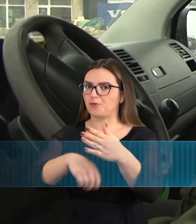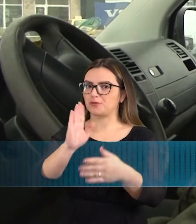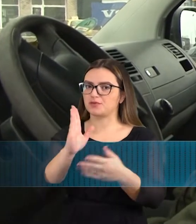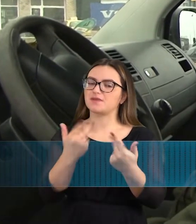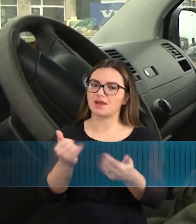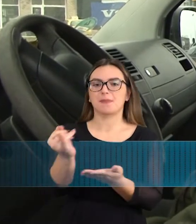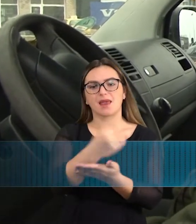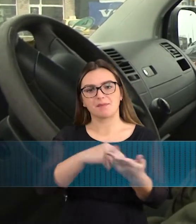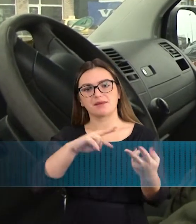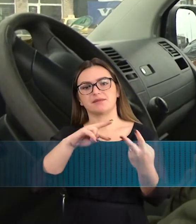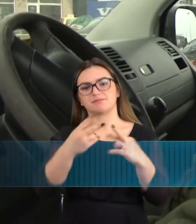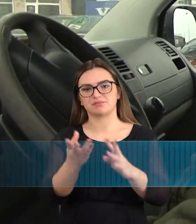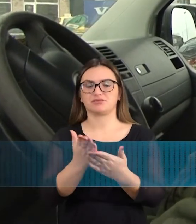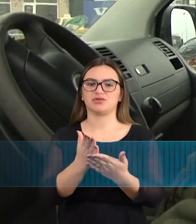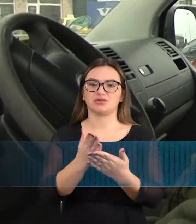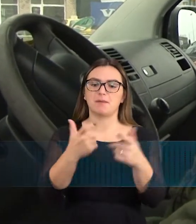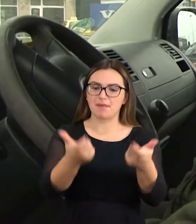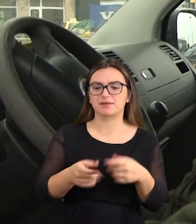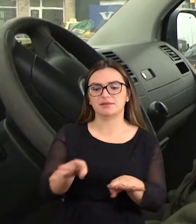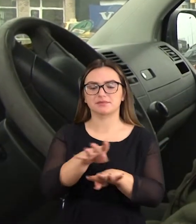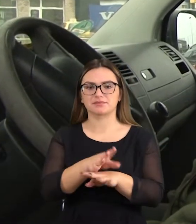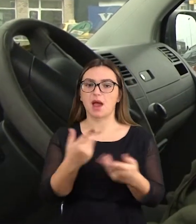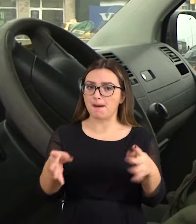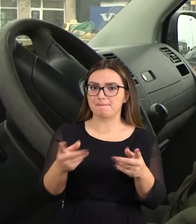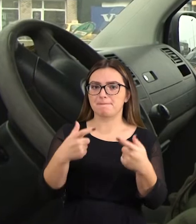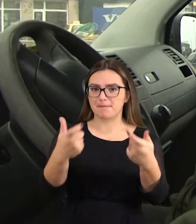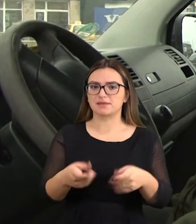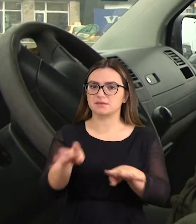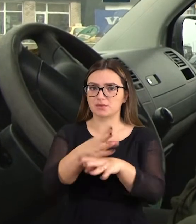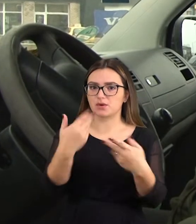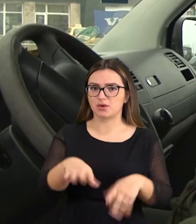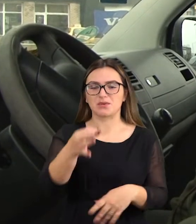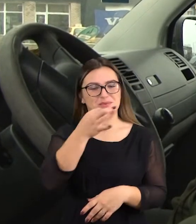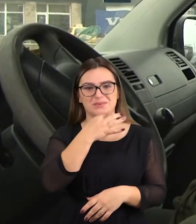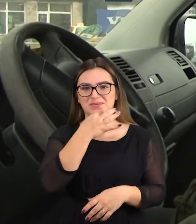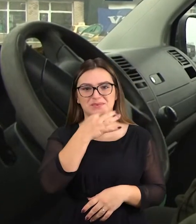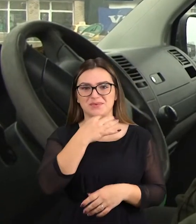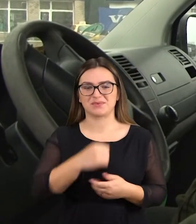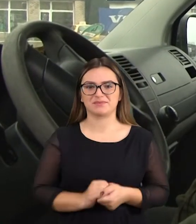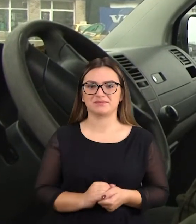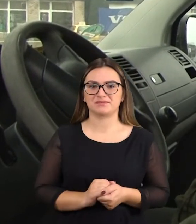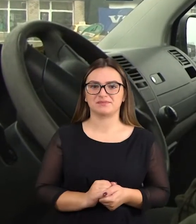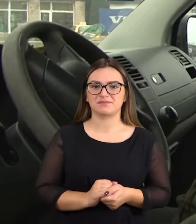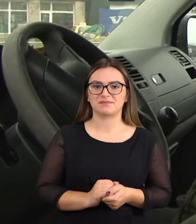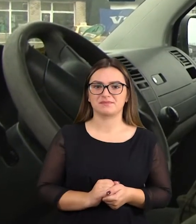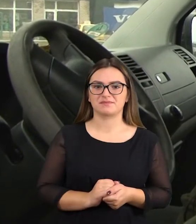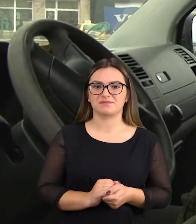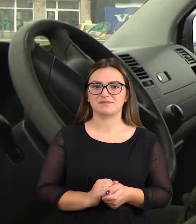ruošim. Tepalus keičiam, padangas keičiam. Ar jau pasikeitė tą padangas? Ne, padangų dar ne. O į